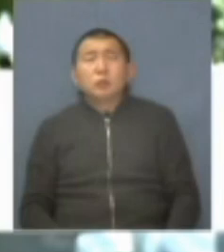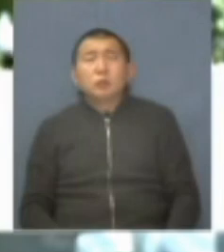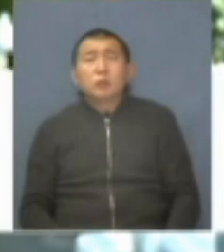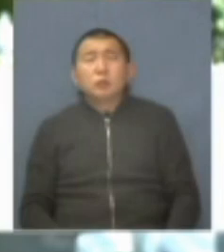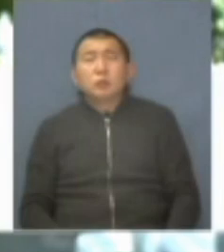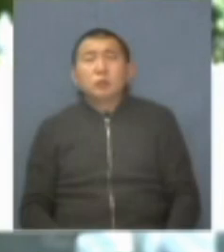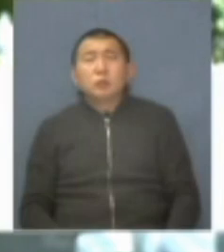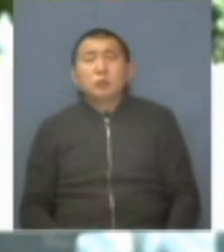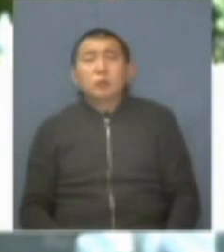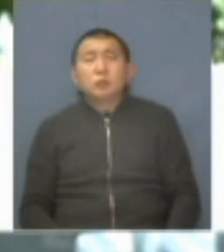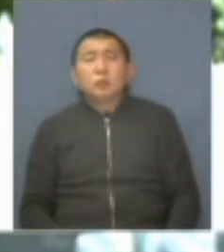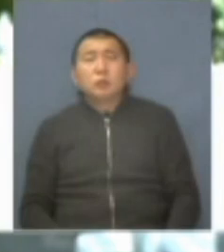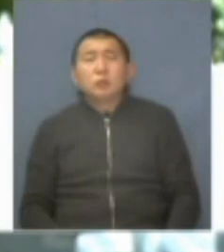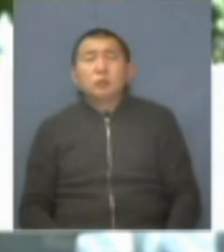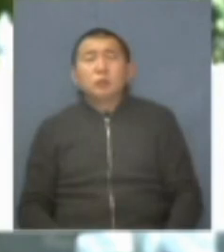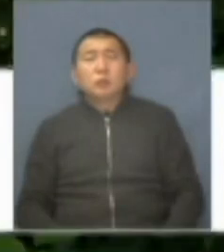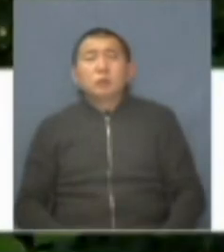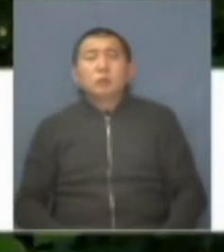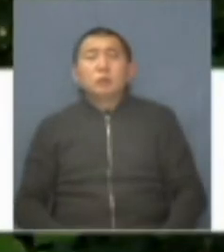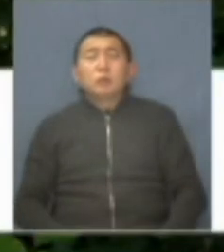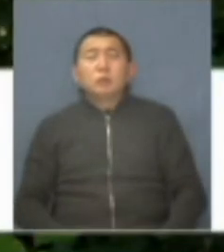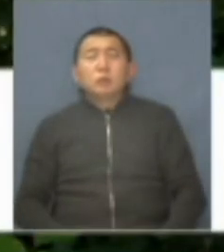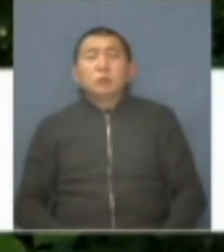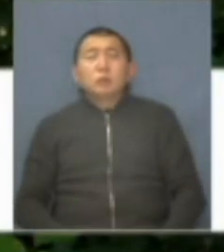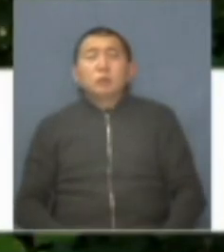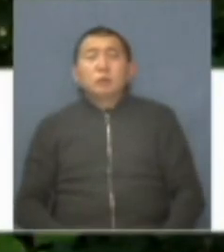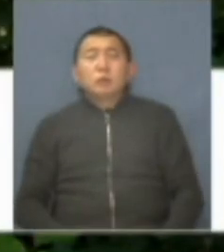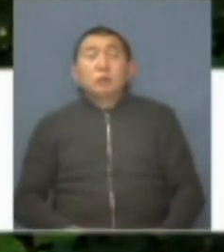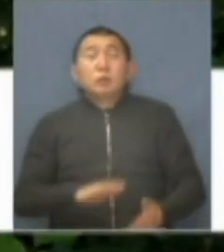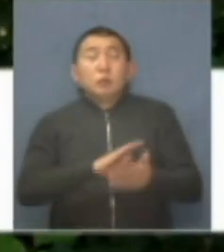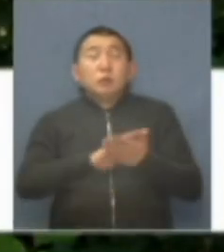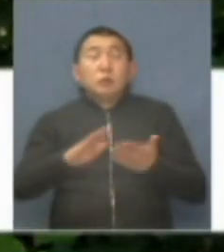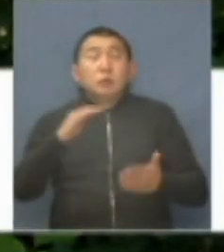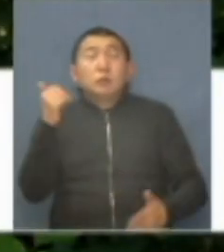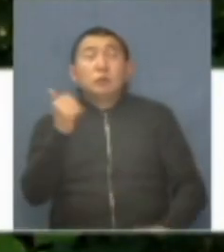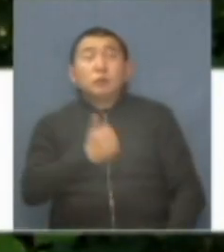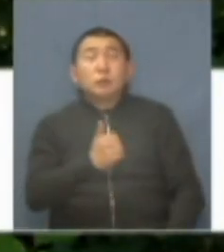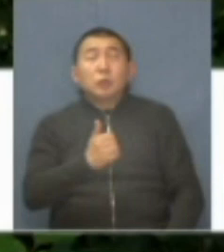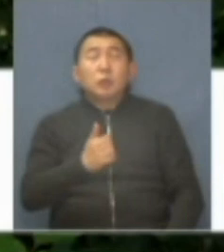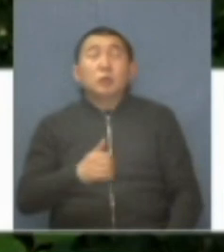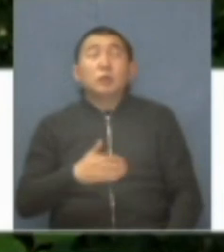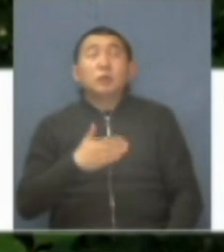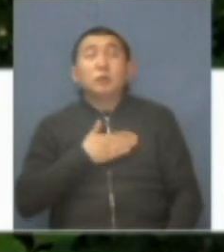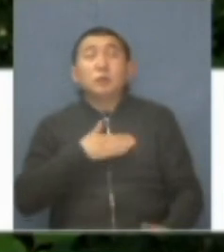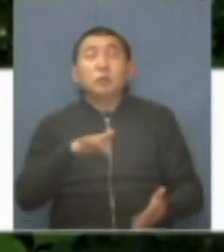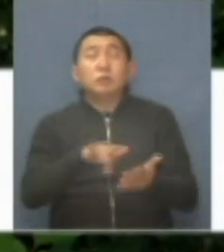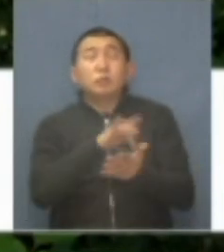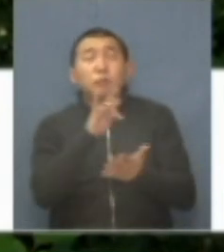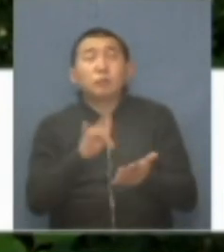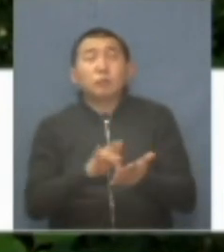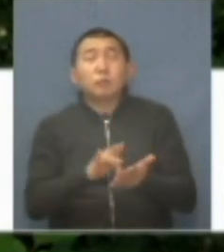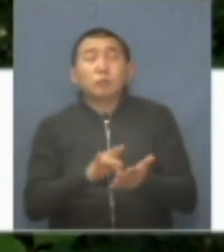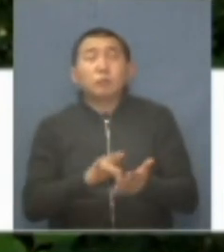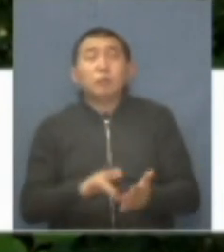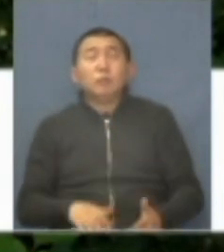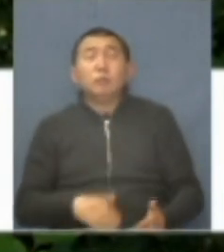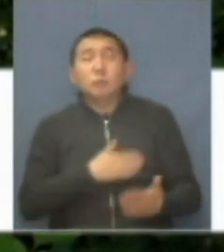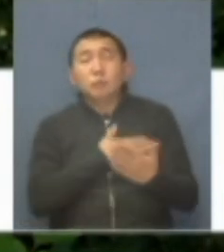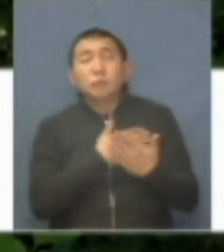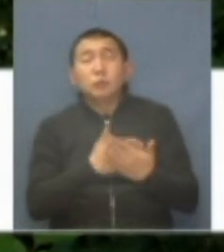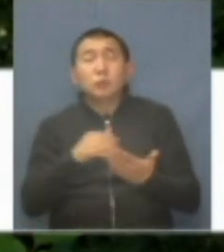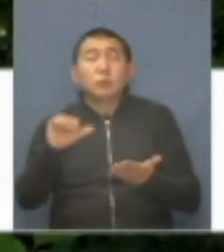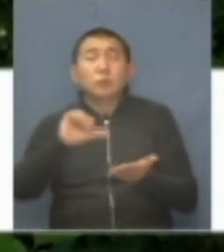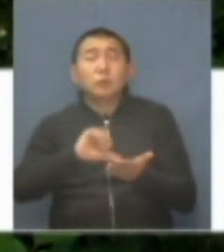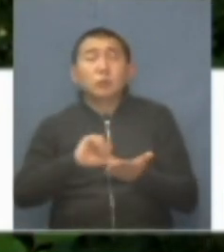яғни әдебін құрайды деген ойдамын. Таза бейсенбі акциясына біздің қаламызда жүргізіліп жатқан біз белсене қатысып